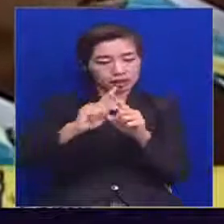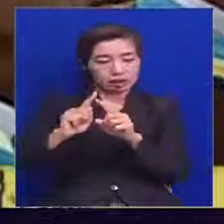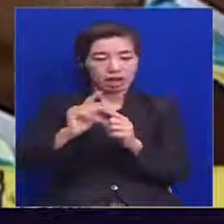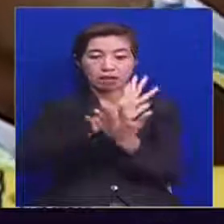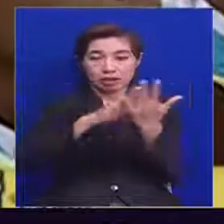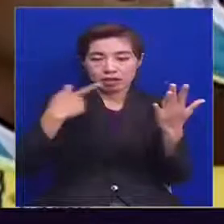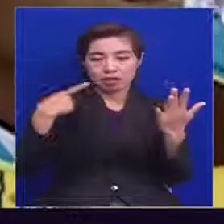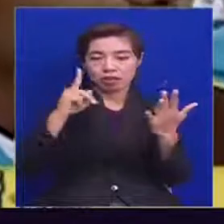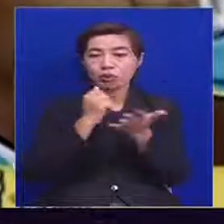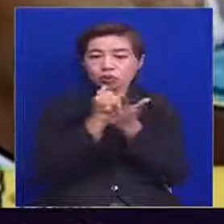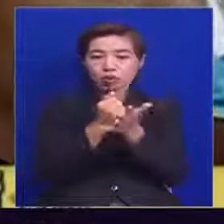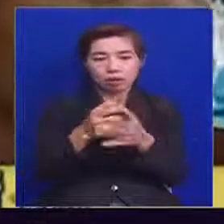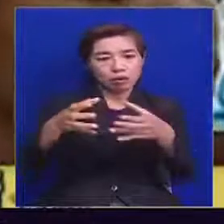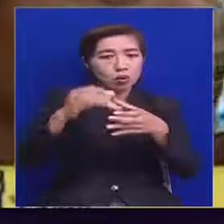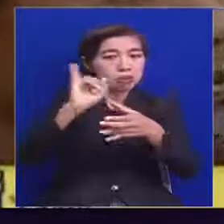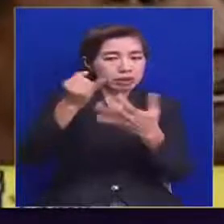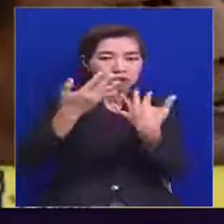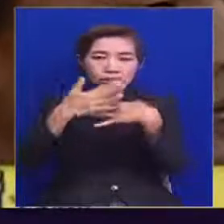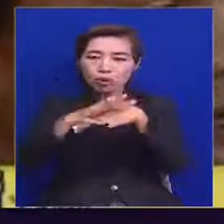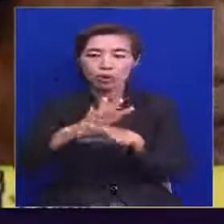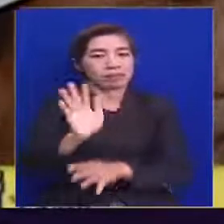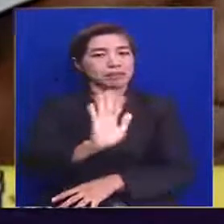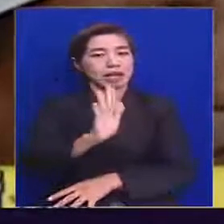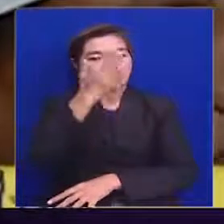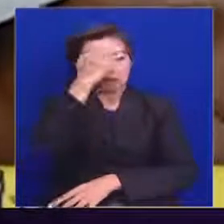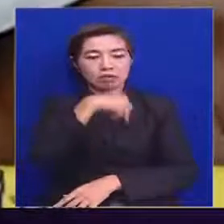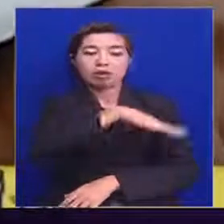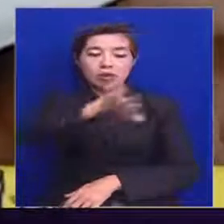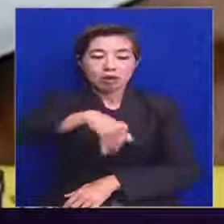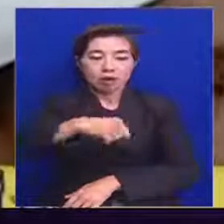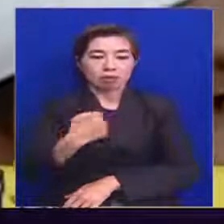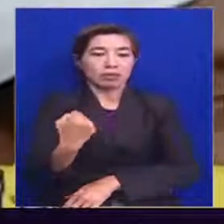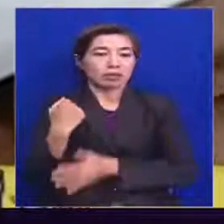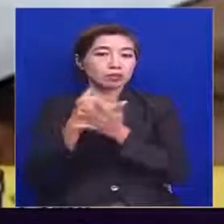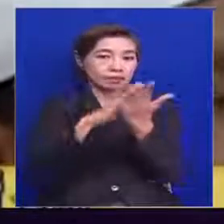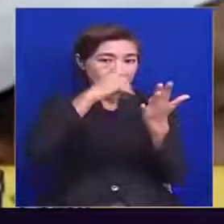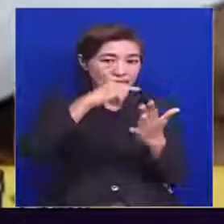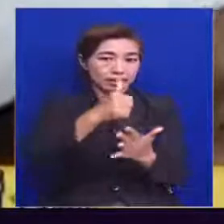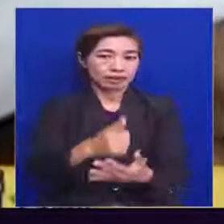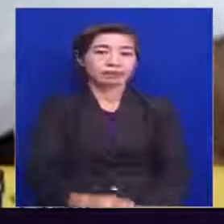ชน์ต่อชาติบ้านเมืองไม่เข้าไปอยู่ในกลุ่มคนไม่ดีเพื่อเป็นกำลังสำคัญของชาติต่อไปครับ